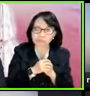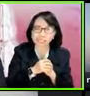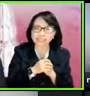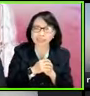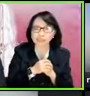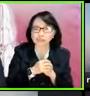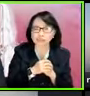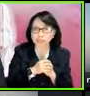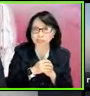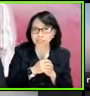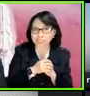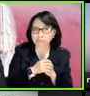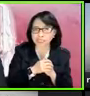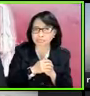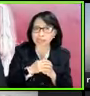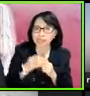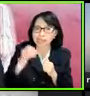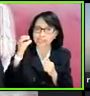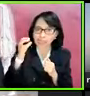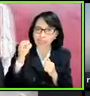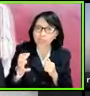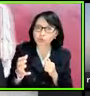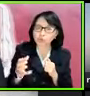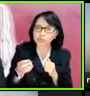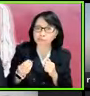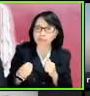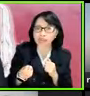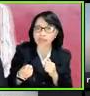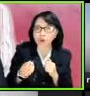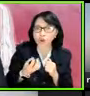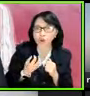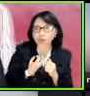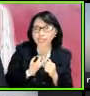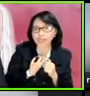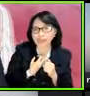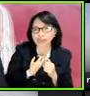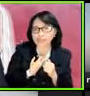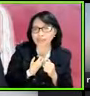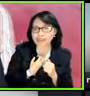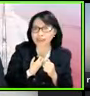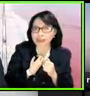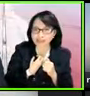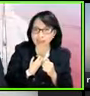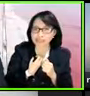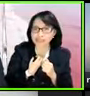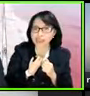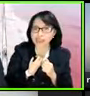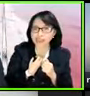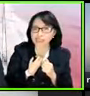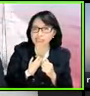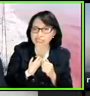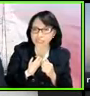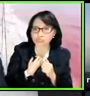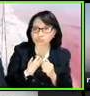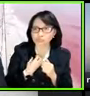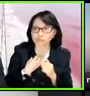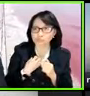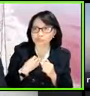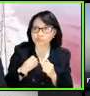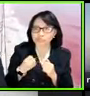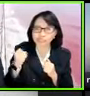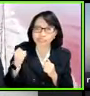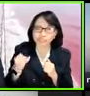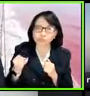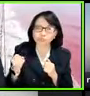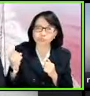Mari kita ucapkan bersama-sama aku bermegah oleh karena rahasia Kristus